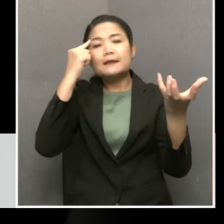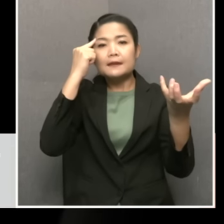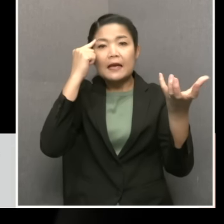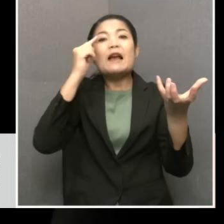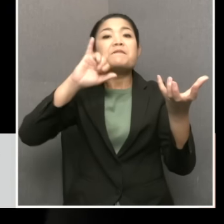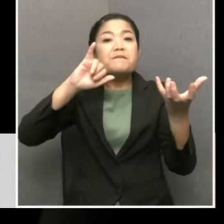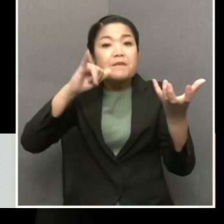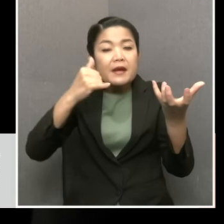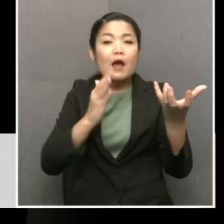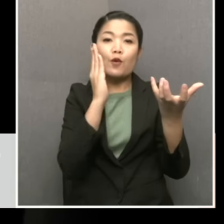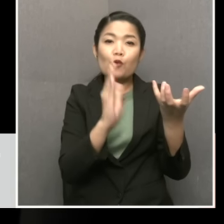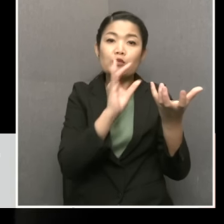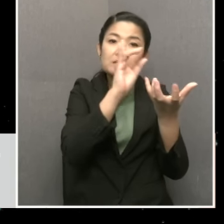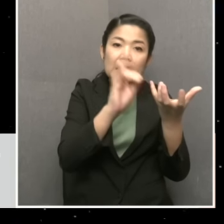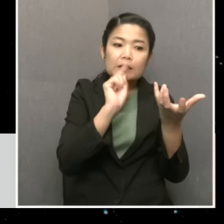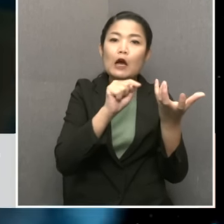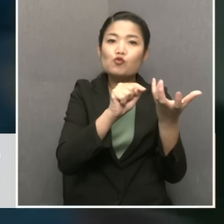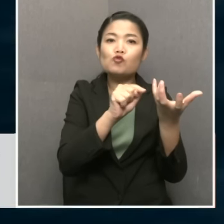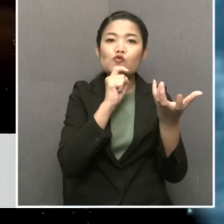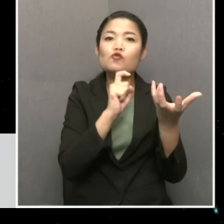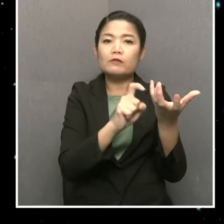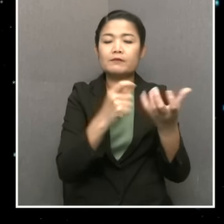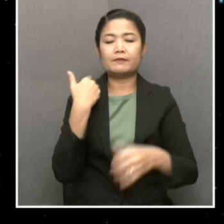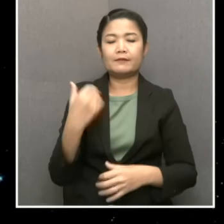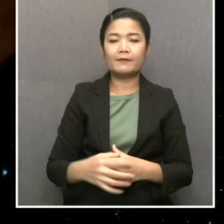สิ่งมีชีวิตบนดาวดวงนี้